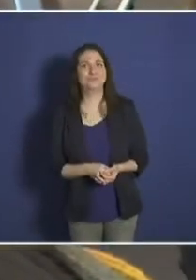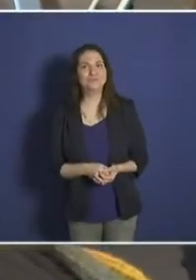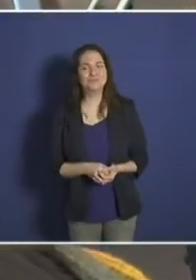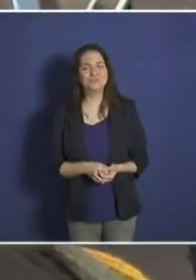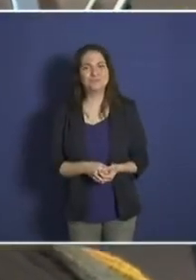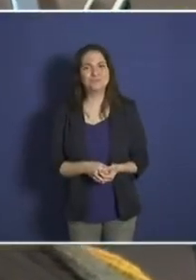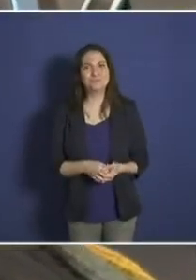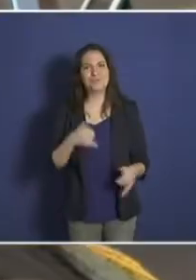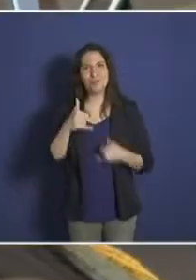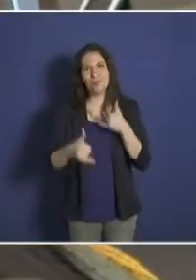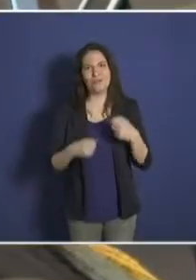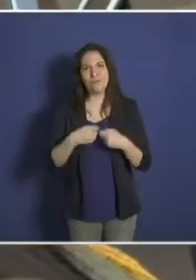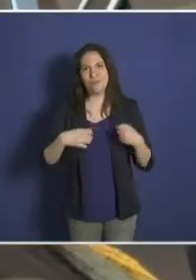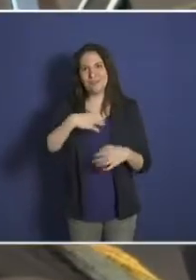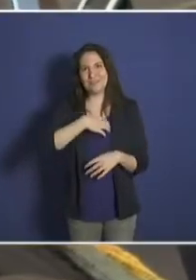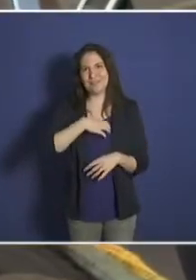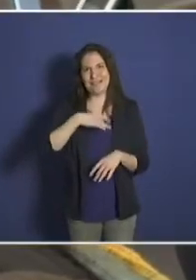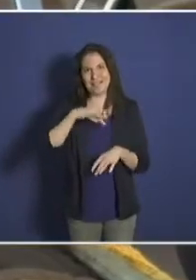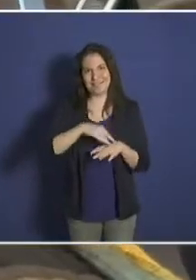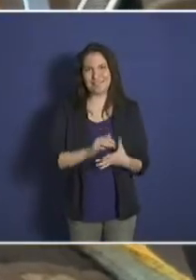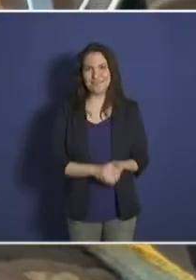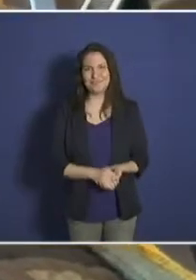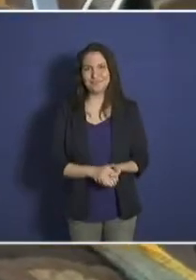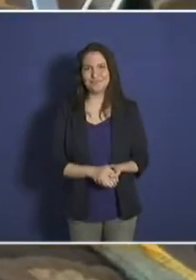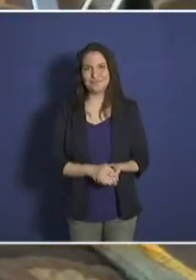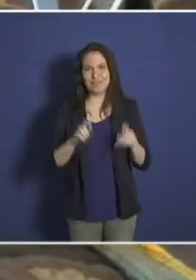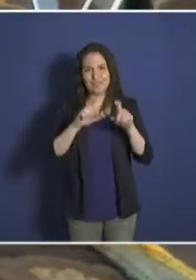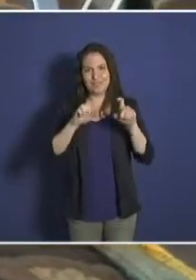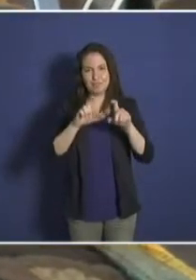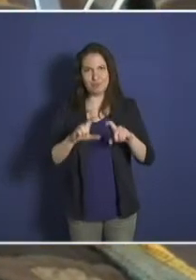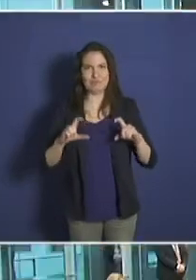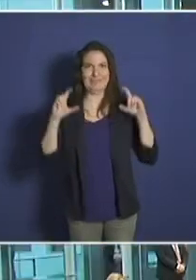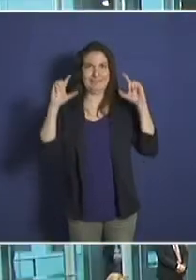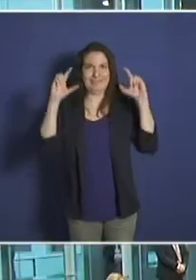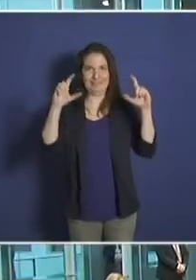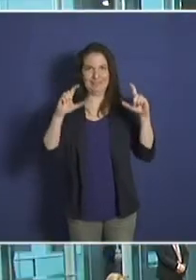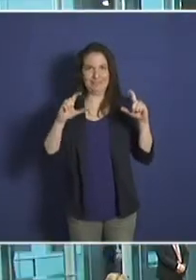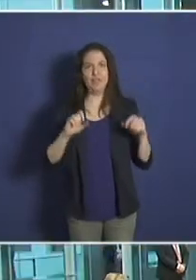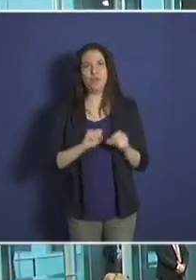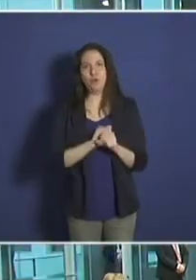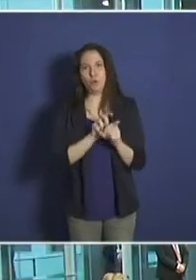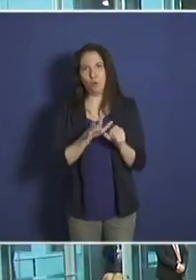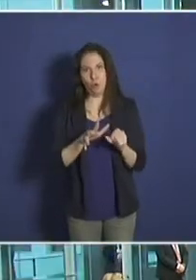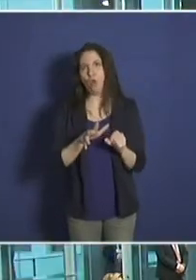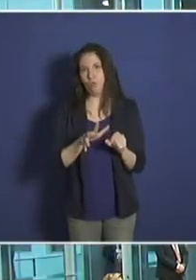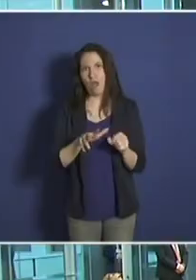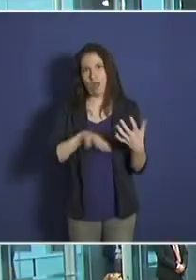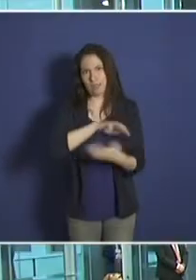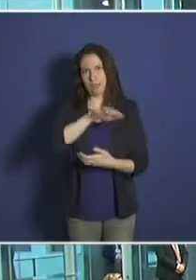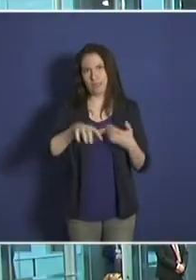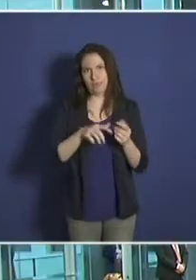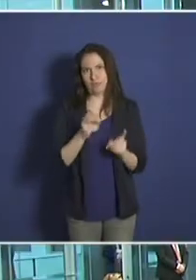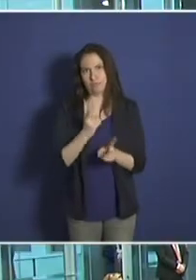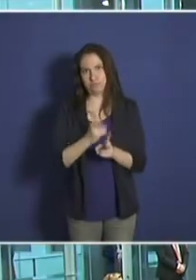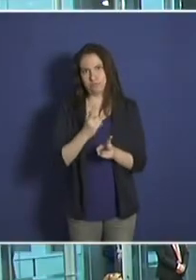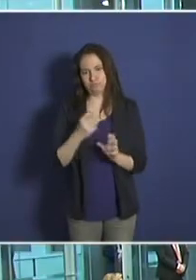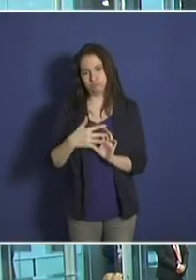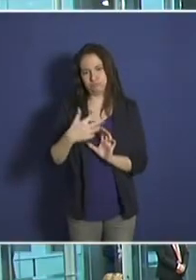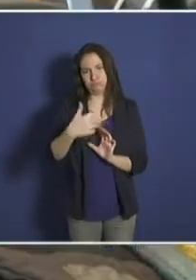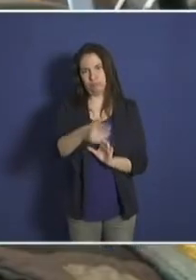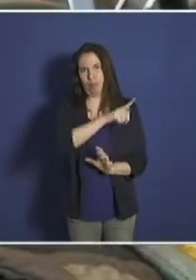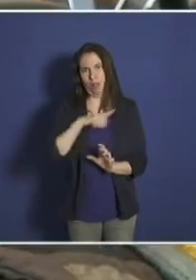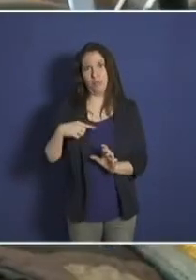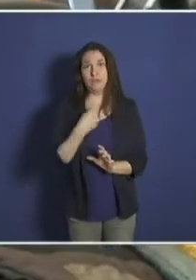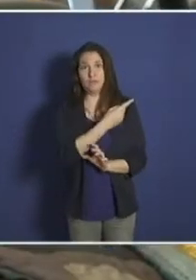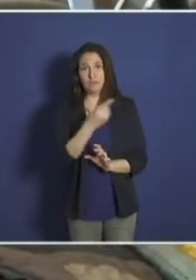Frau Bundeskanzlerin, ich möchte das Thema ein bisschen weiten. Die Corona-Krise wird ja noch andauern, sehr lange. Sie stehen sehr